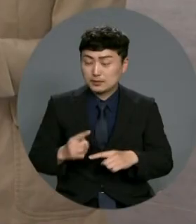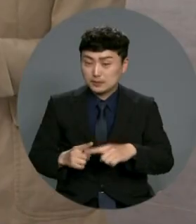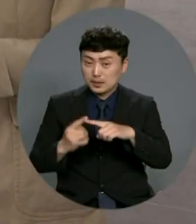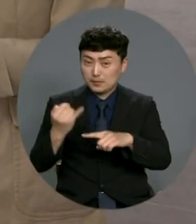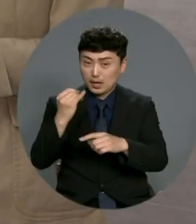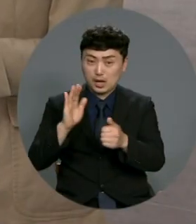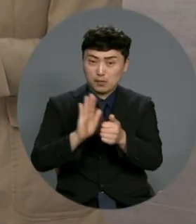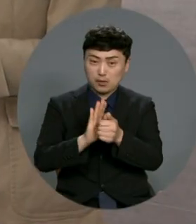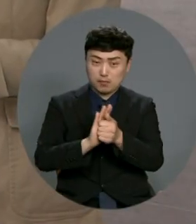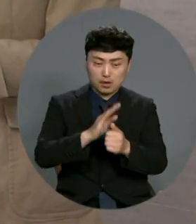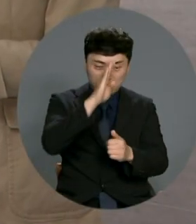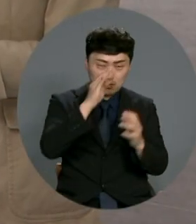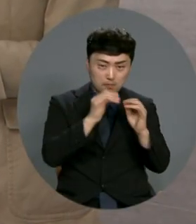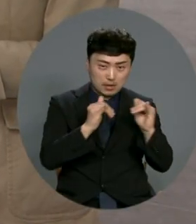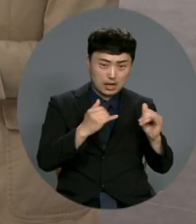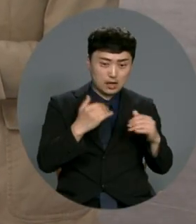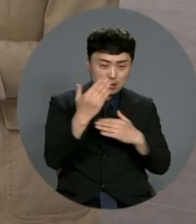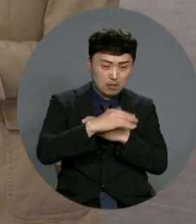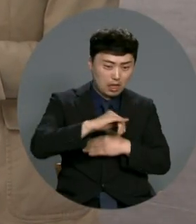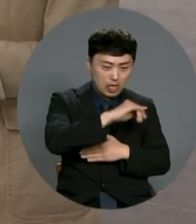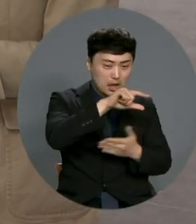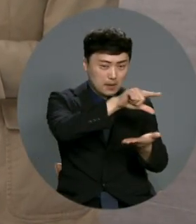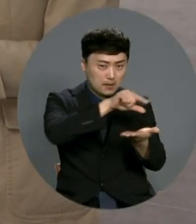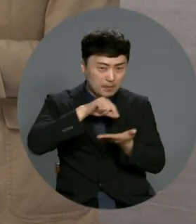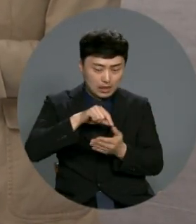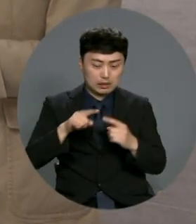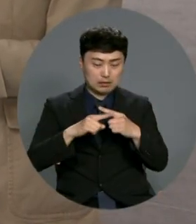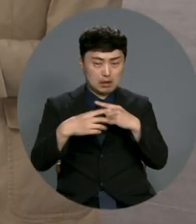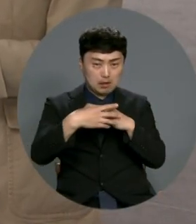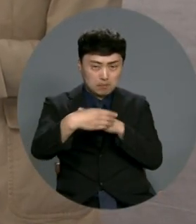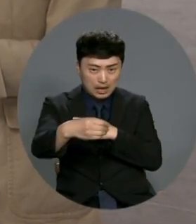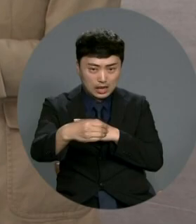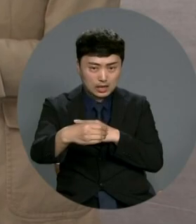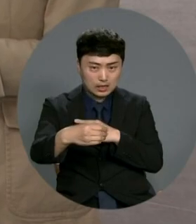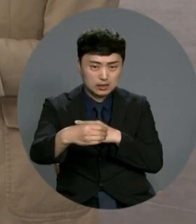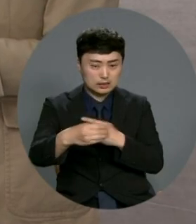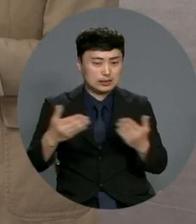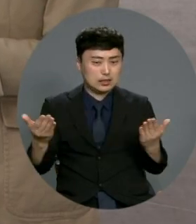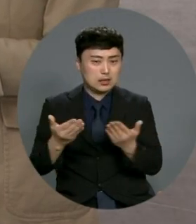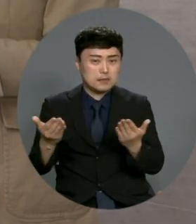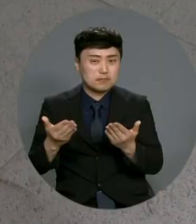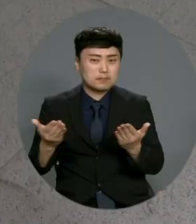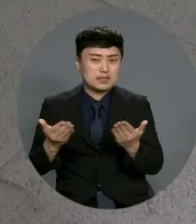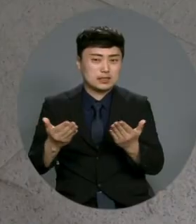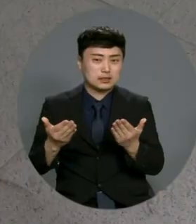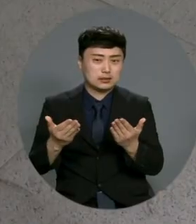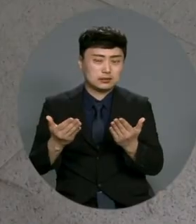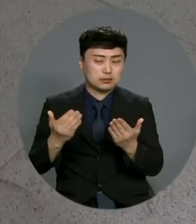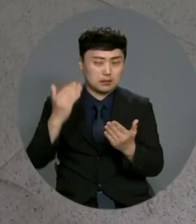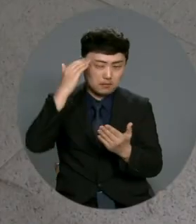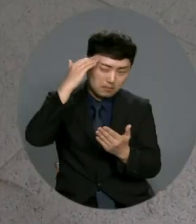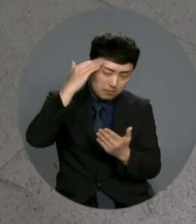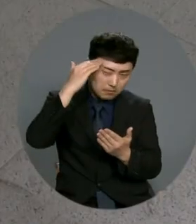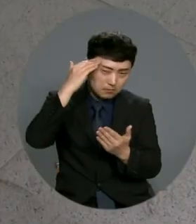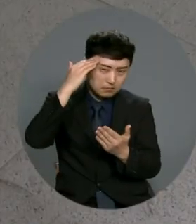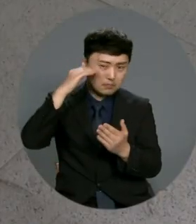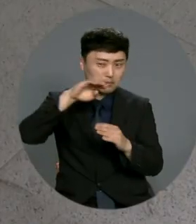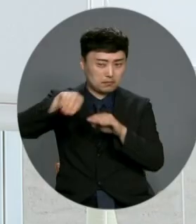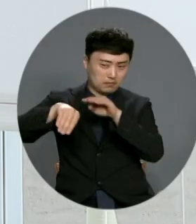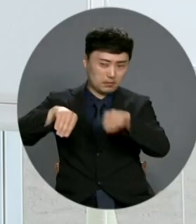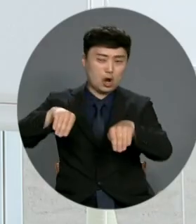환자들의 금체 채취와 엑스레이 촬영 등 임상 병리사와 방사선사의 업무 영역도 침범할 수 있다는 우려도